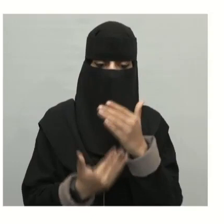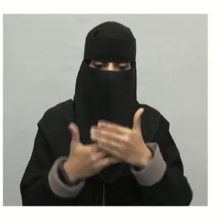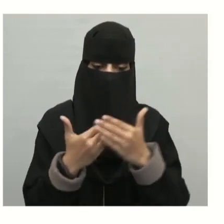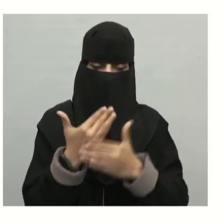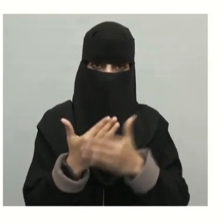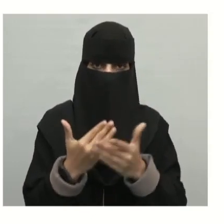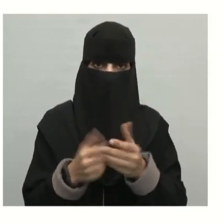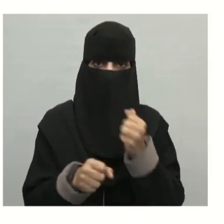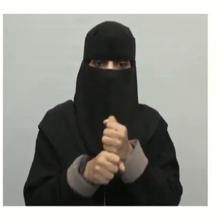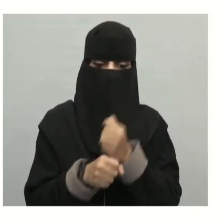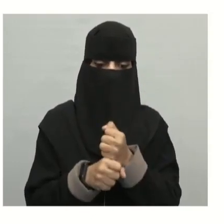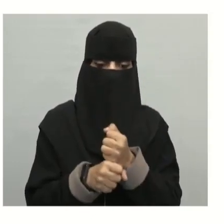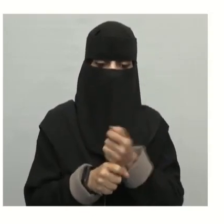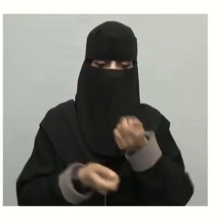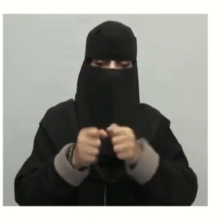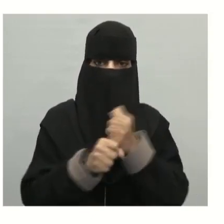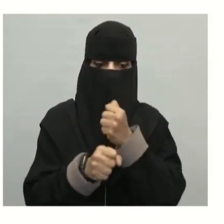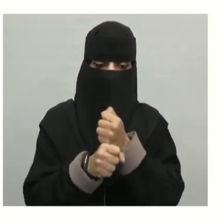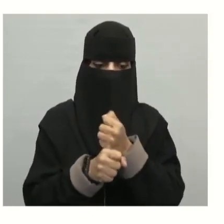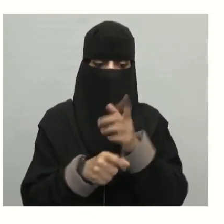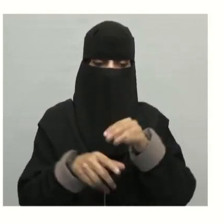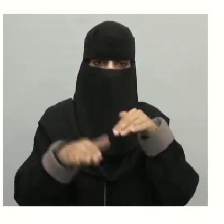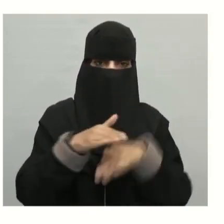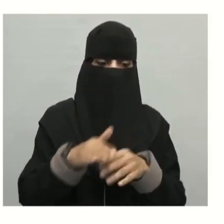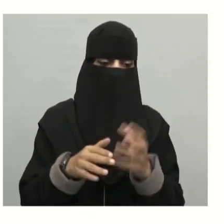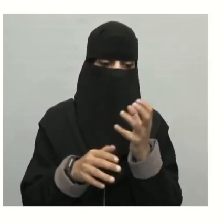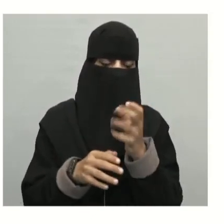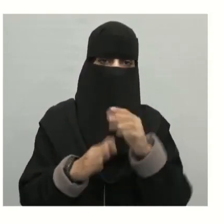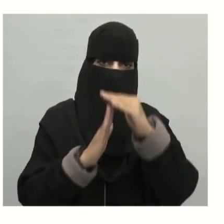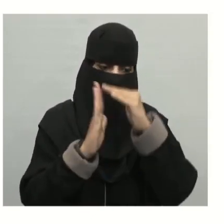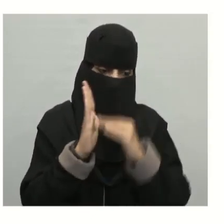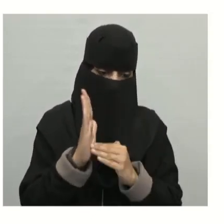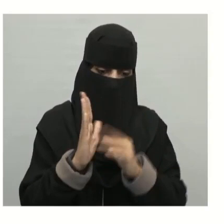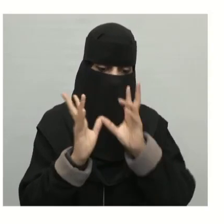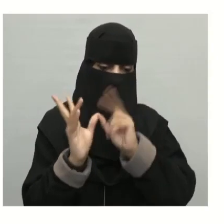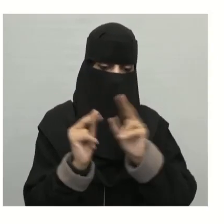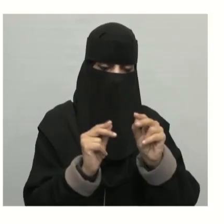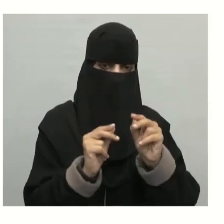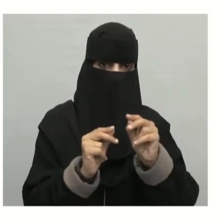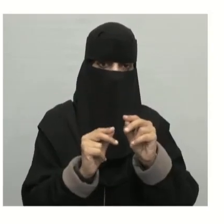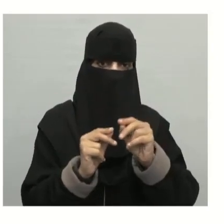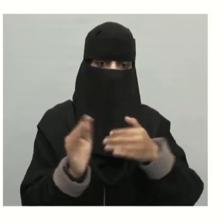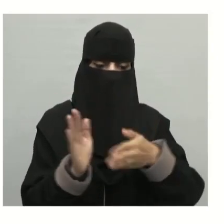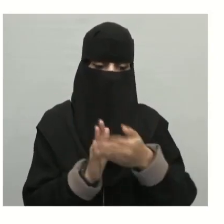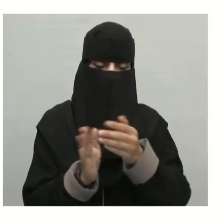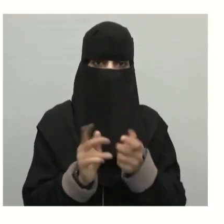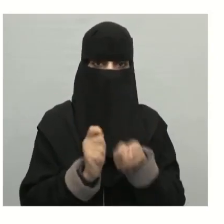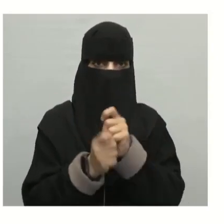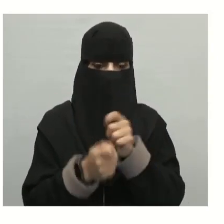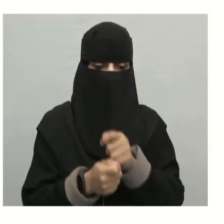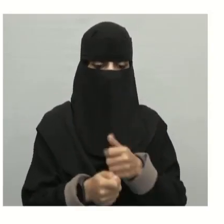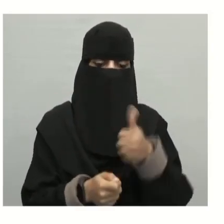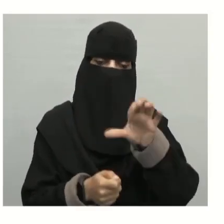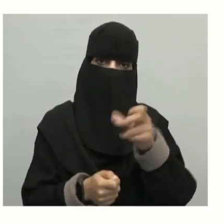جديده بفعل عمليات تحدث في درجات حراره منخفضه كما في حالتي التجويه والتعريه او